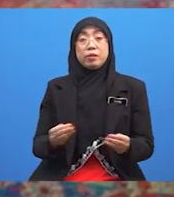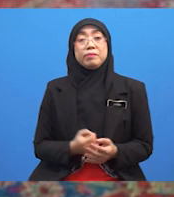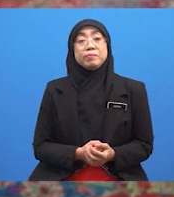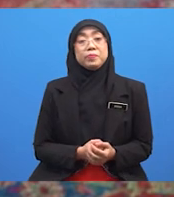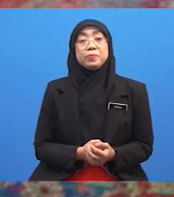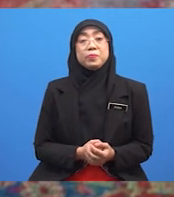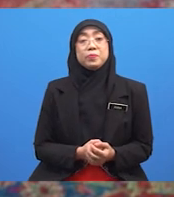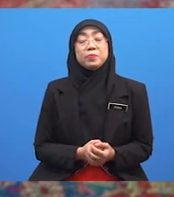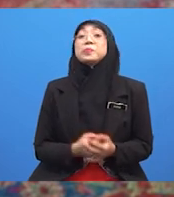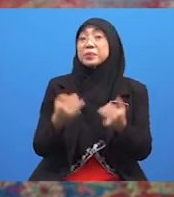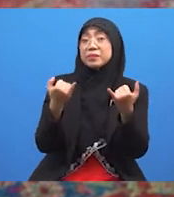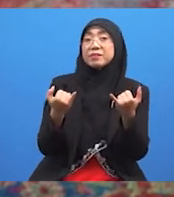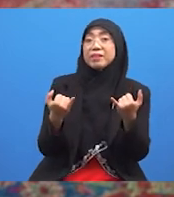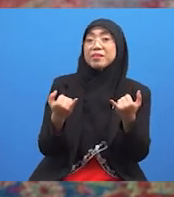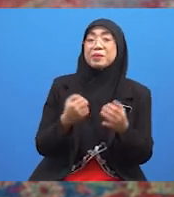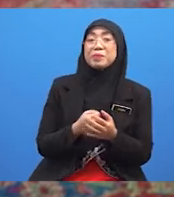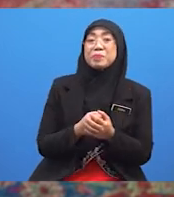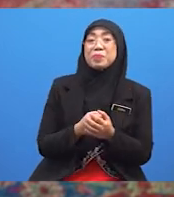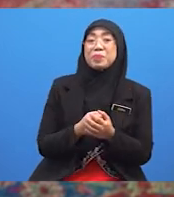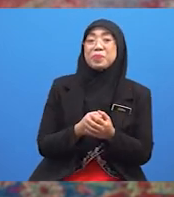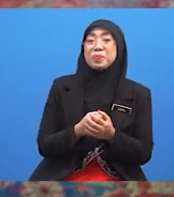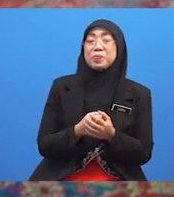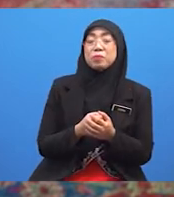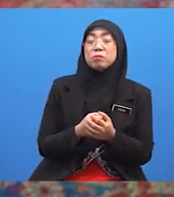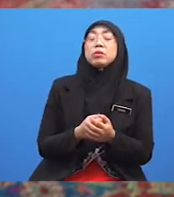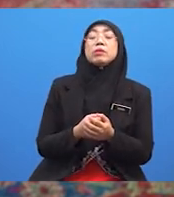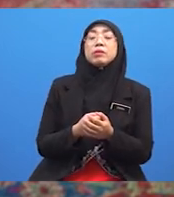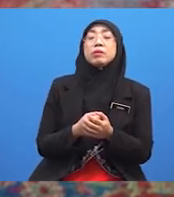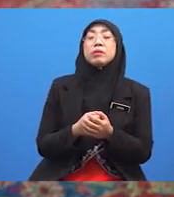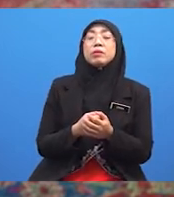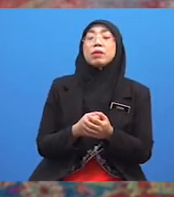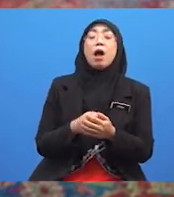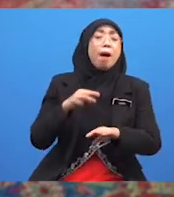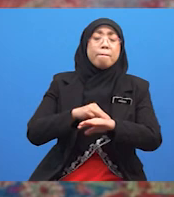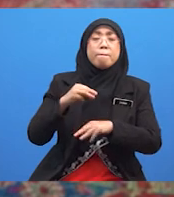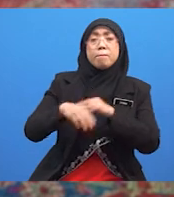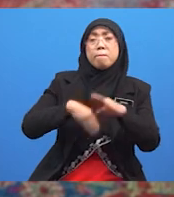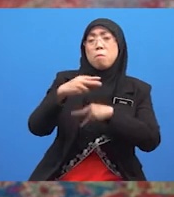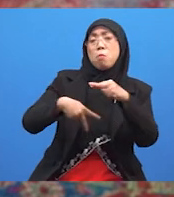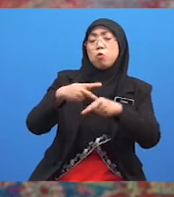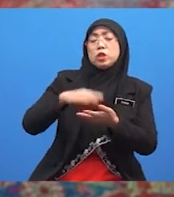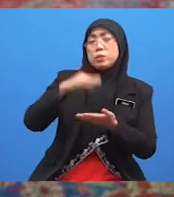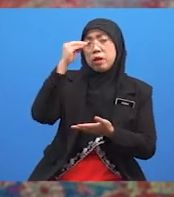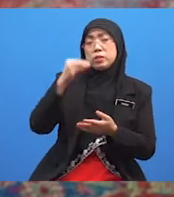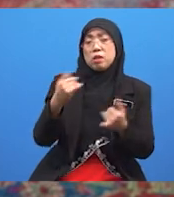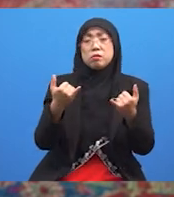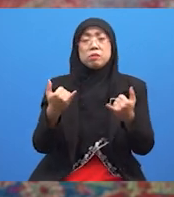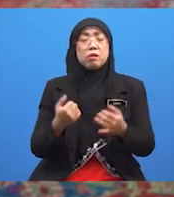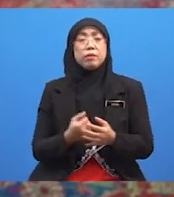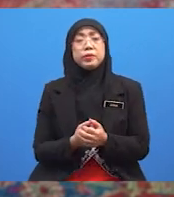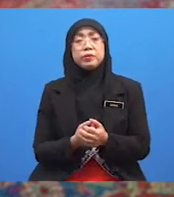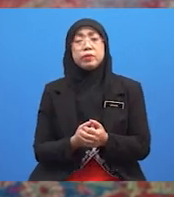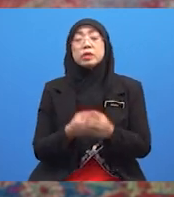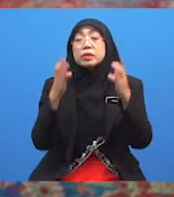Baiklah, para pelajar sekalian, dalam proses pembelajaran pada kali ini, cikgu